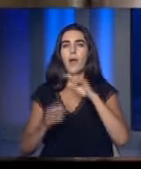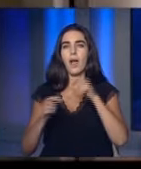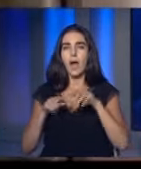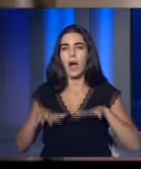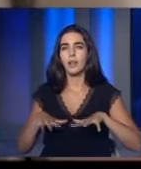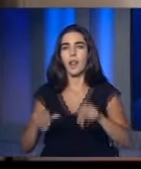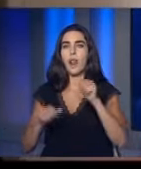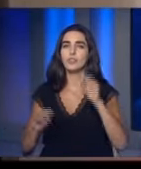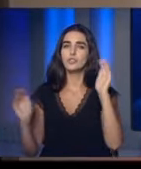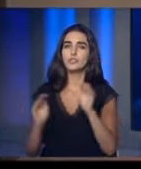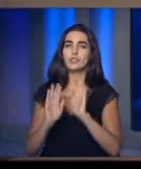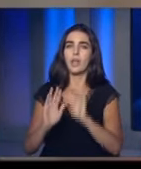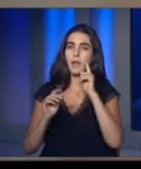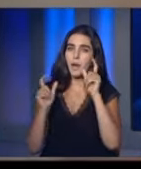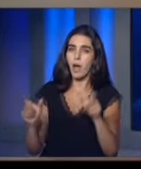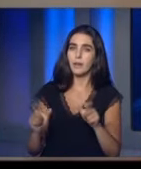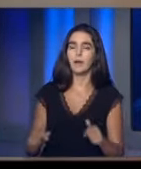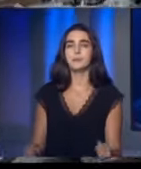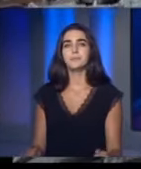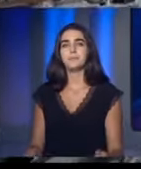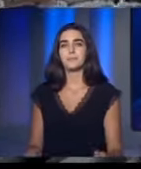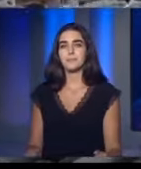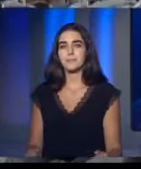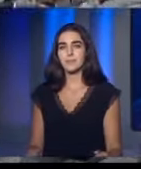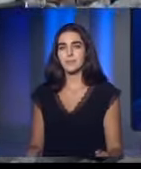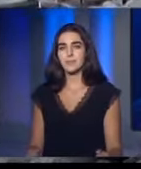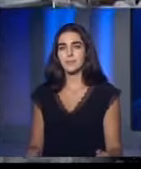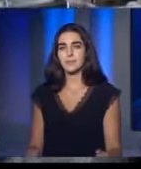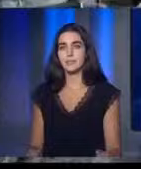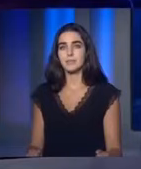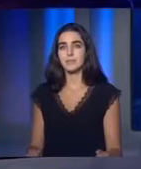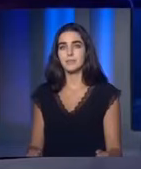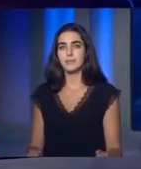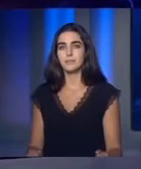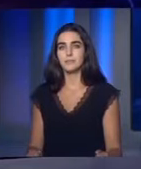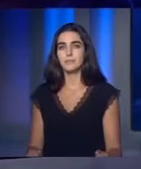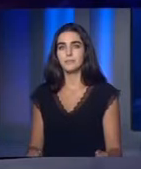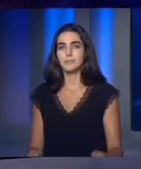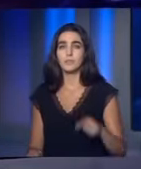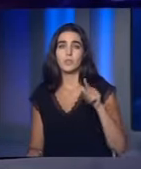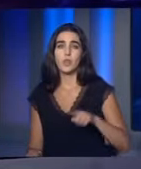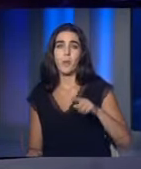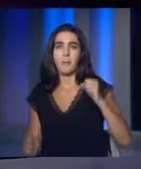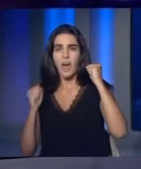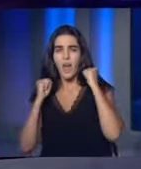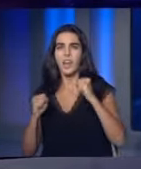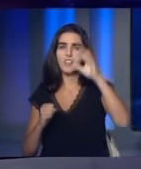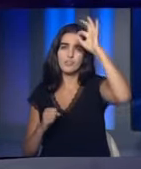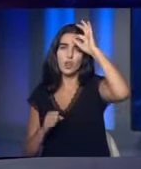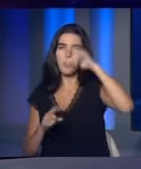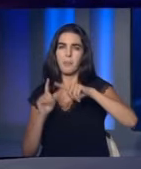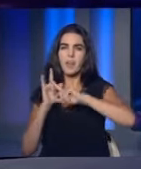بين المقاومة وقوات الاحتلال تدور روحها في شجاعية. إذن يوم عنيف جنوبا